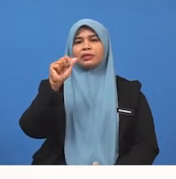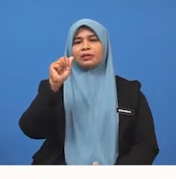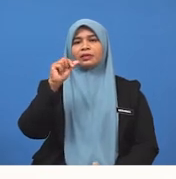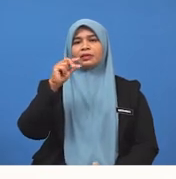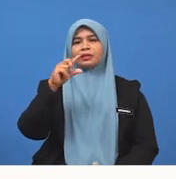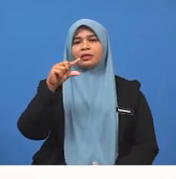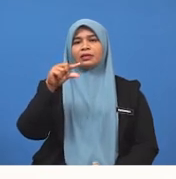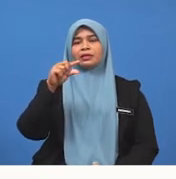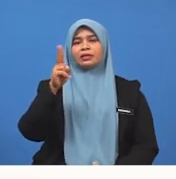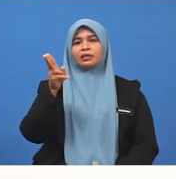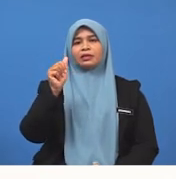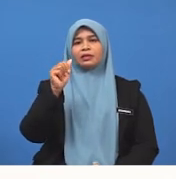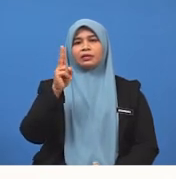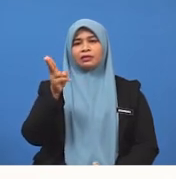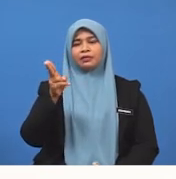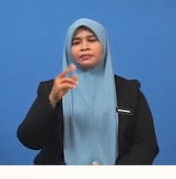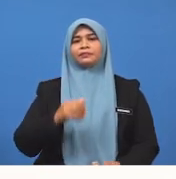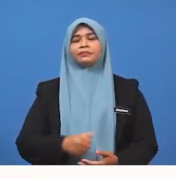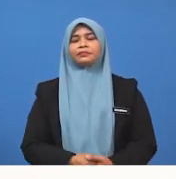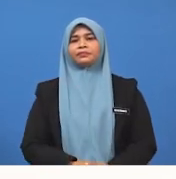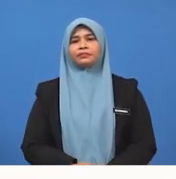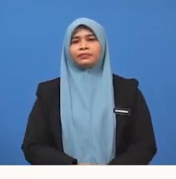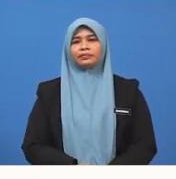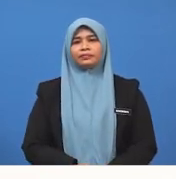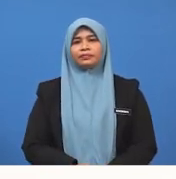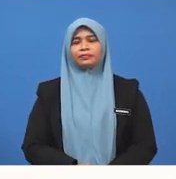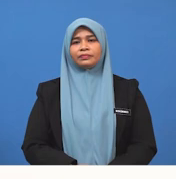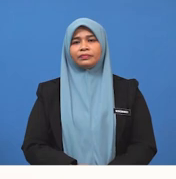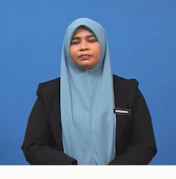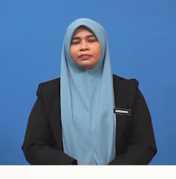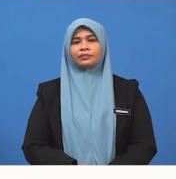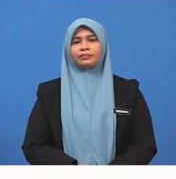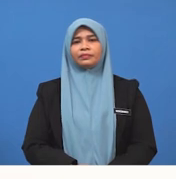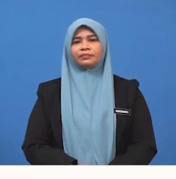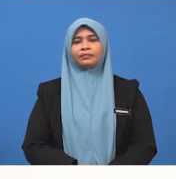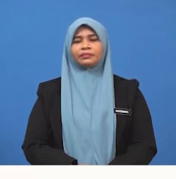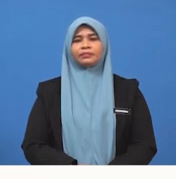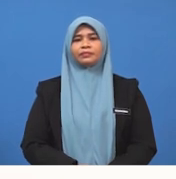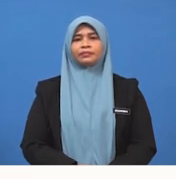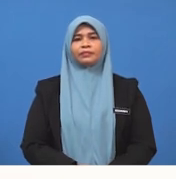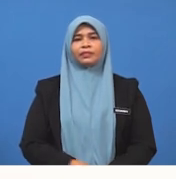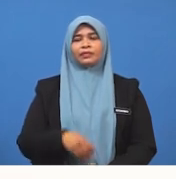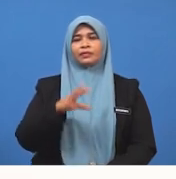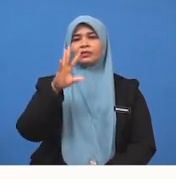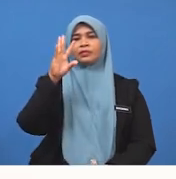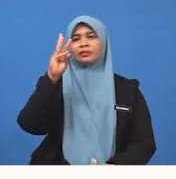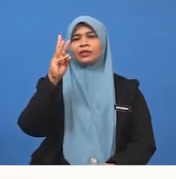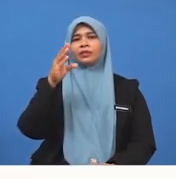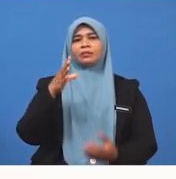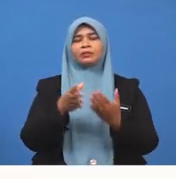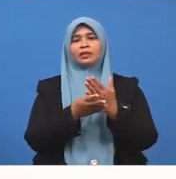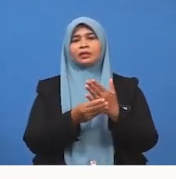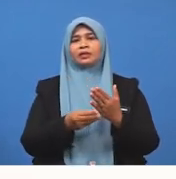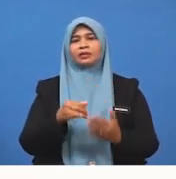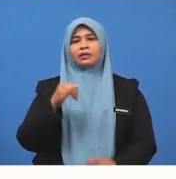terdiri daripada ilmu ma'ani ilmu Bayan dan ilmu Badriah yang keenam mah